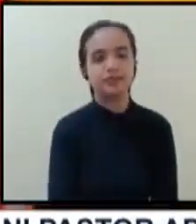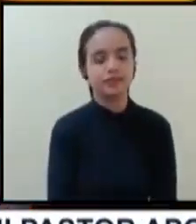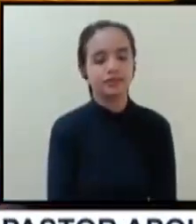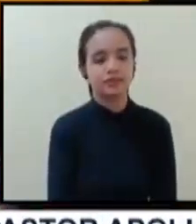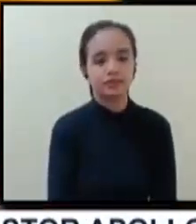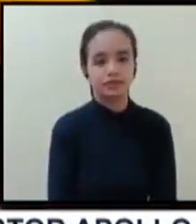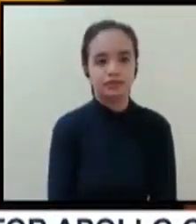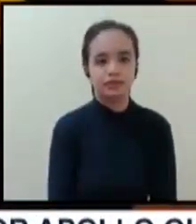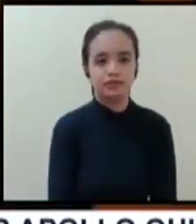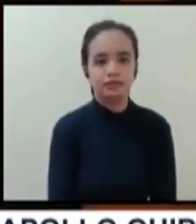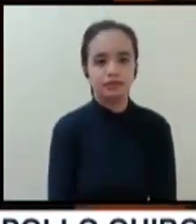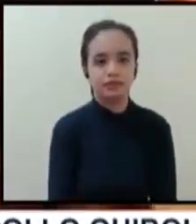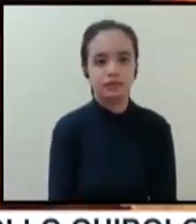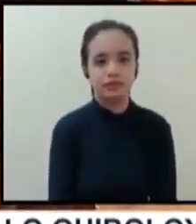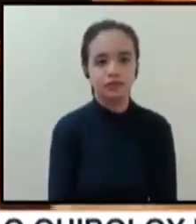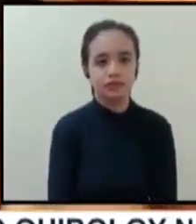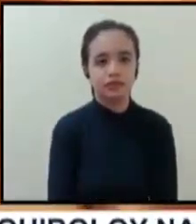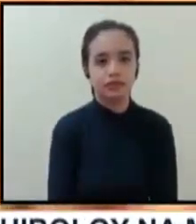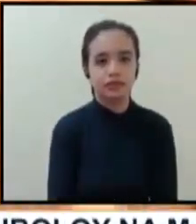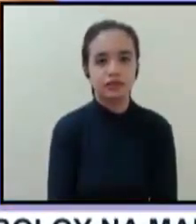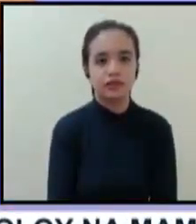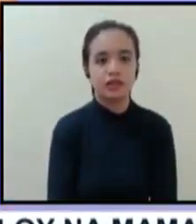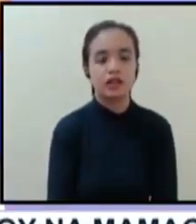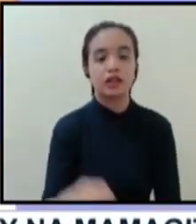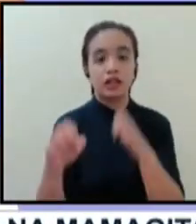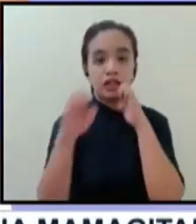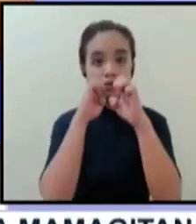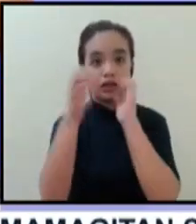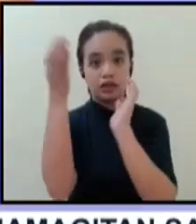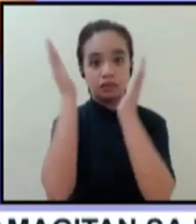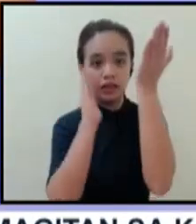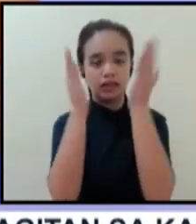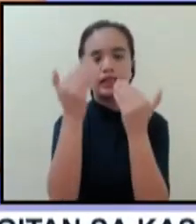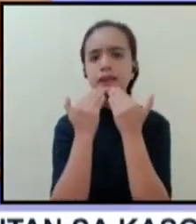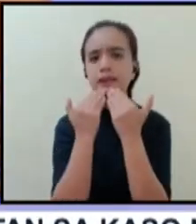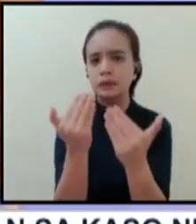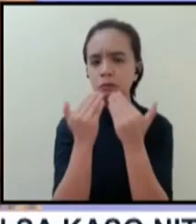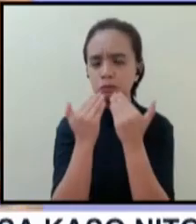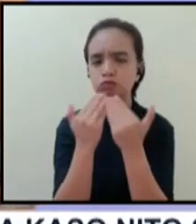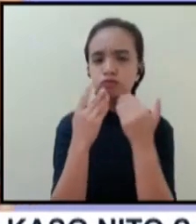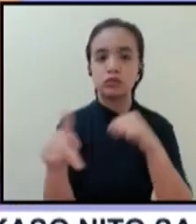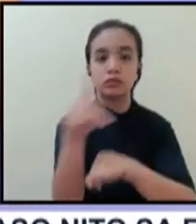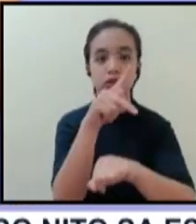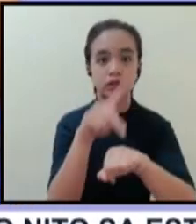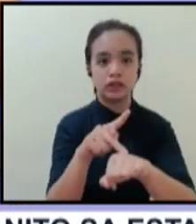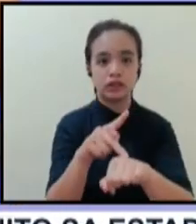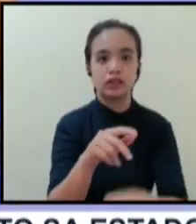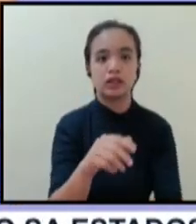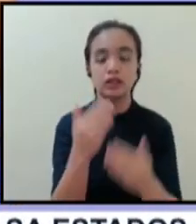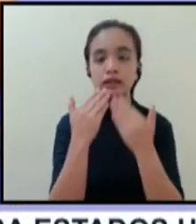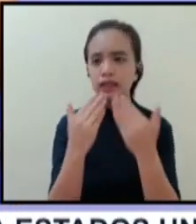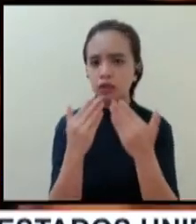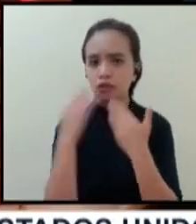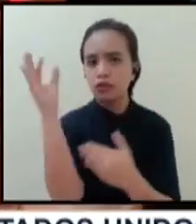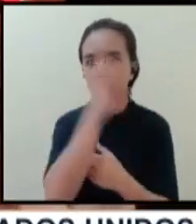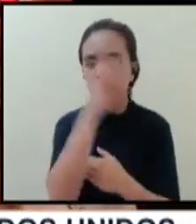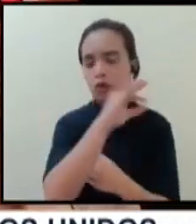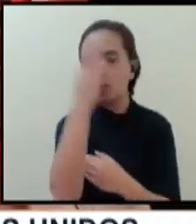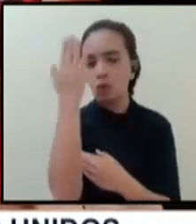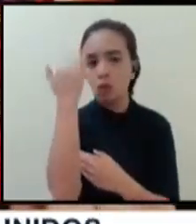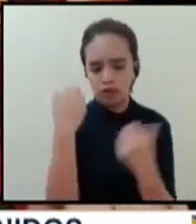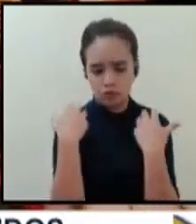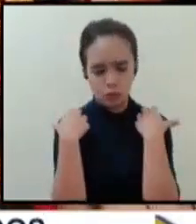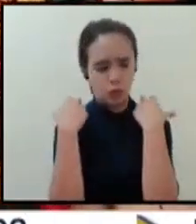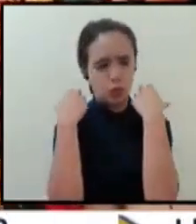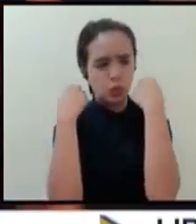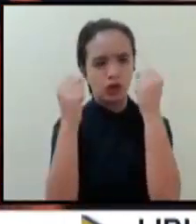Malaki rin ang pasalamat ng Embahada ng Malaysia sa Pilipinas sa mga Pilipino dahil sa matibay at higit pang umuusbong na ugnayan ng